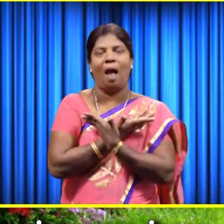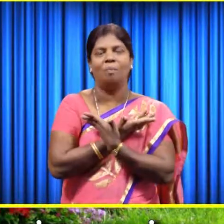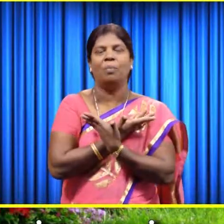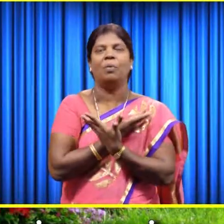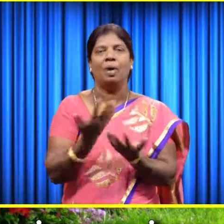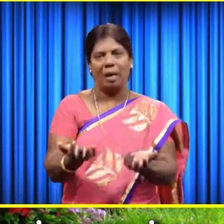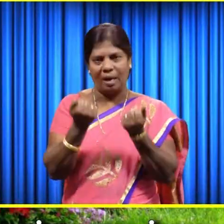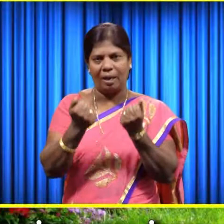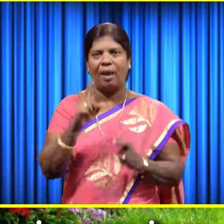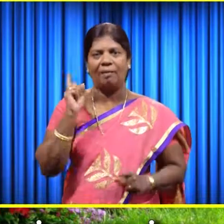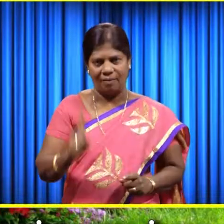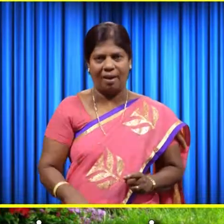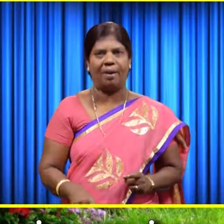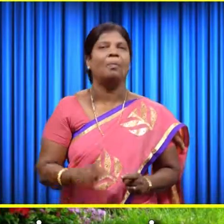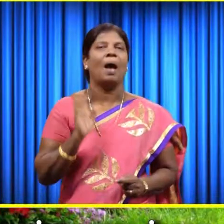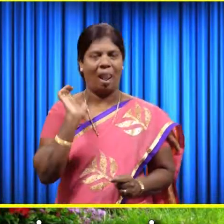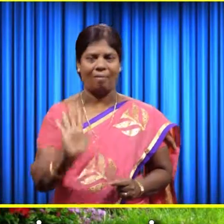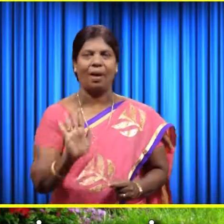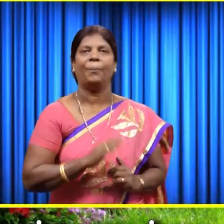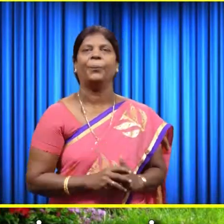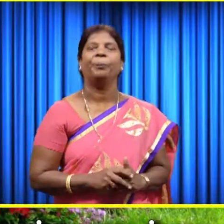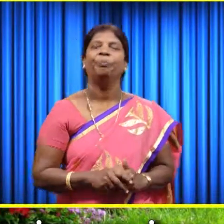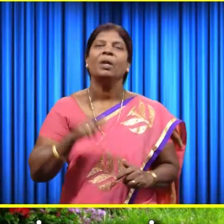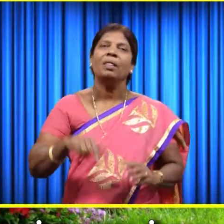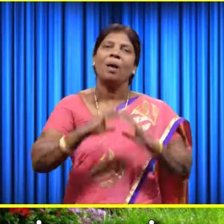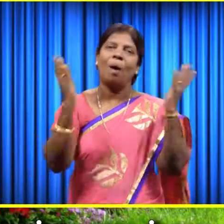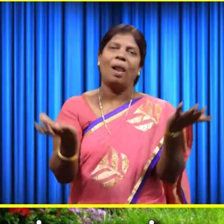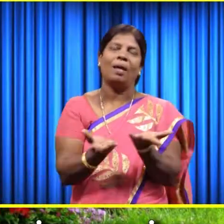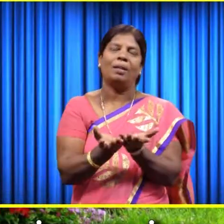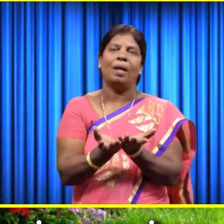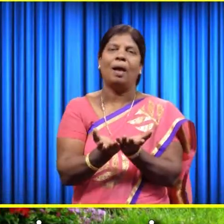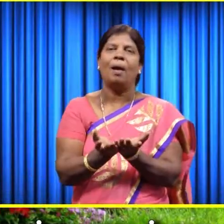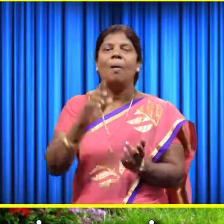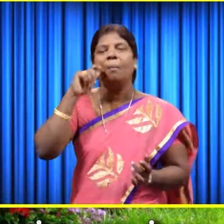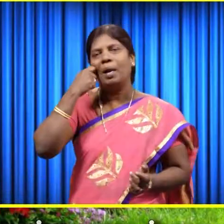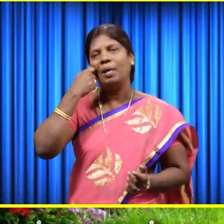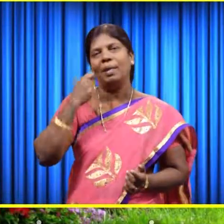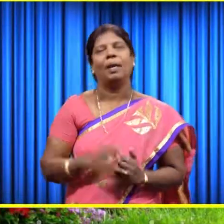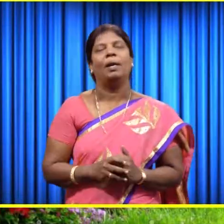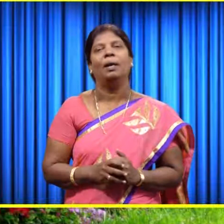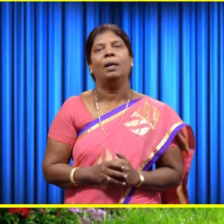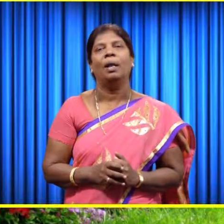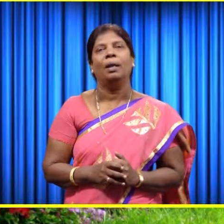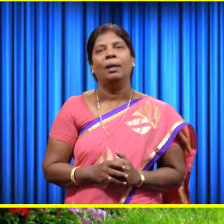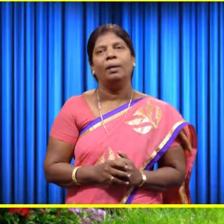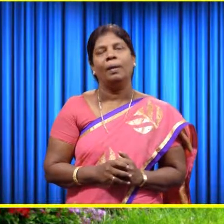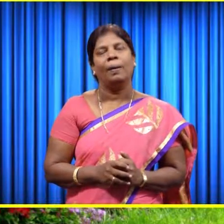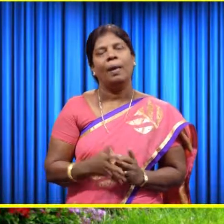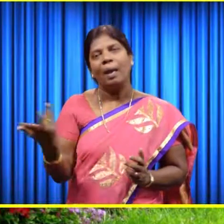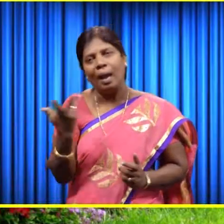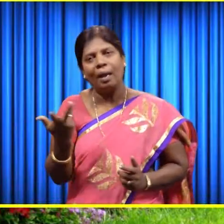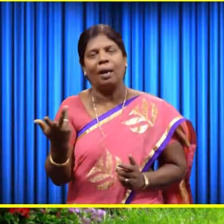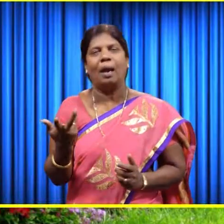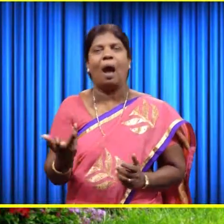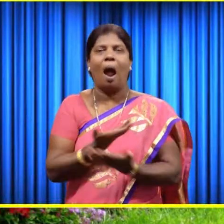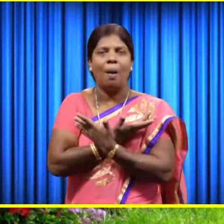வேண்டியது எவ்வளவு அதிகம் அல்லவா? இந்த உலகத்தில் எனவேதான் மனுக்குலம் எந்த வகையிலாவது